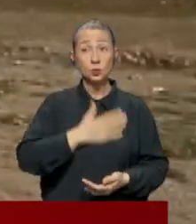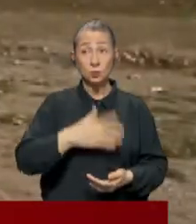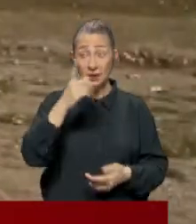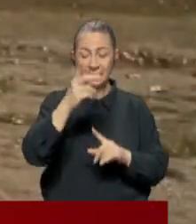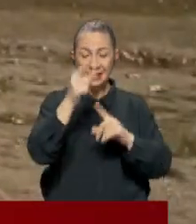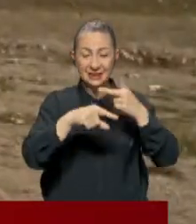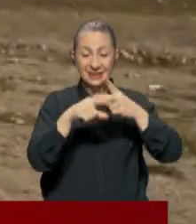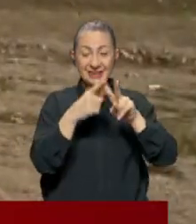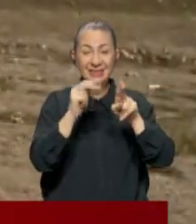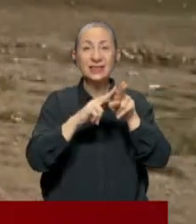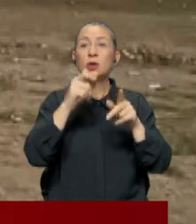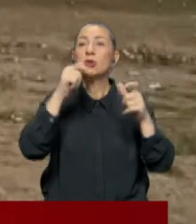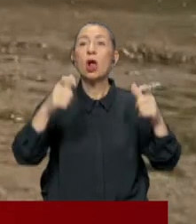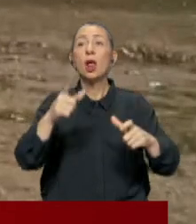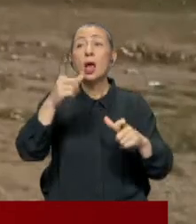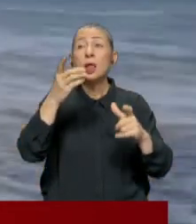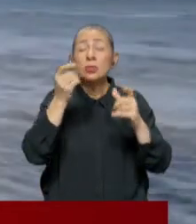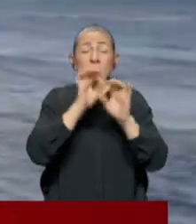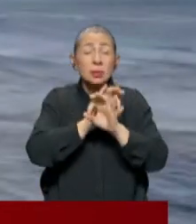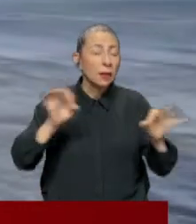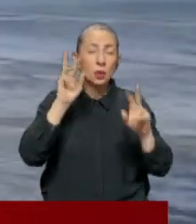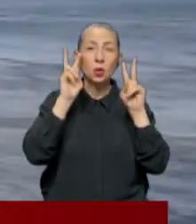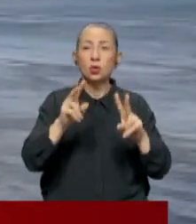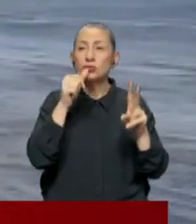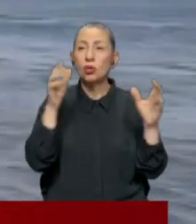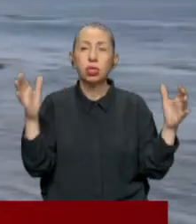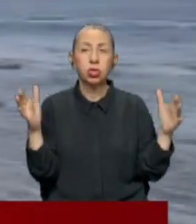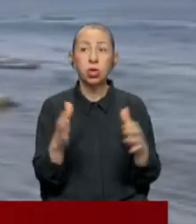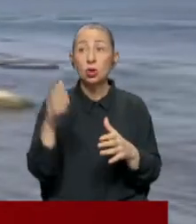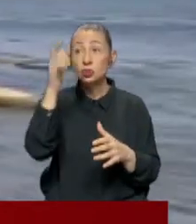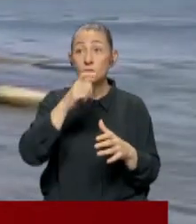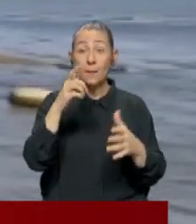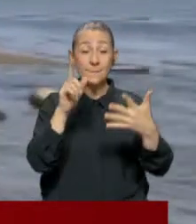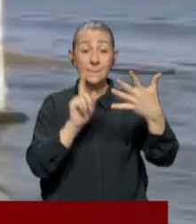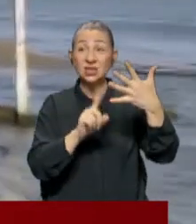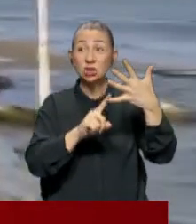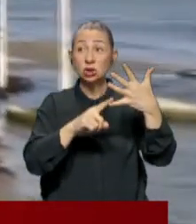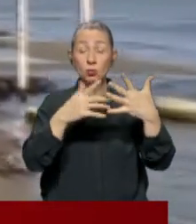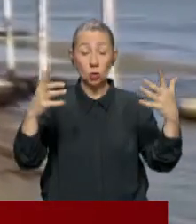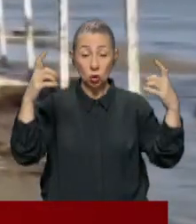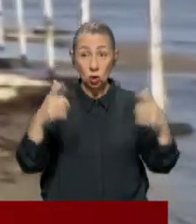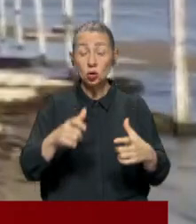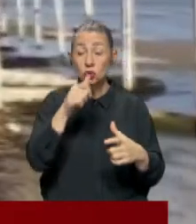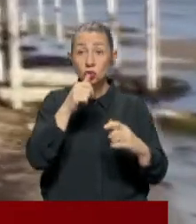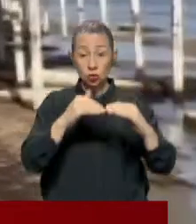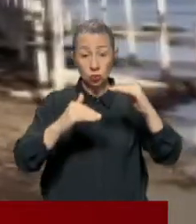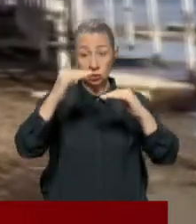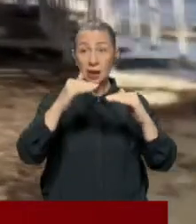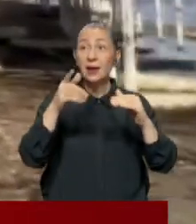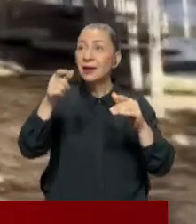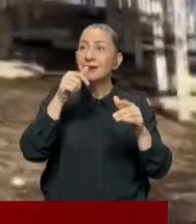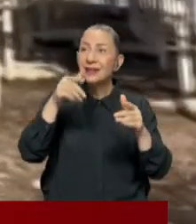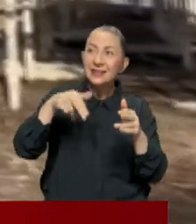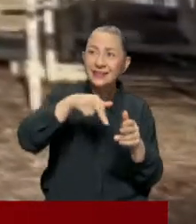Bursa'daki İznik Gölü de kuraklığın en net görülebildiği noktalardan. Türkiye'nin 5. büyük gölünde suyun üzerinde olması gereken